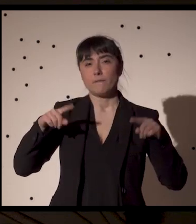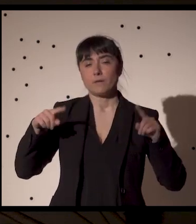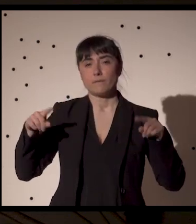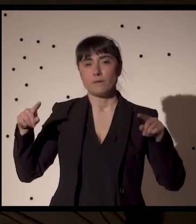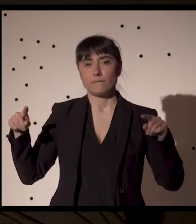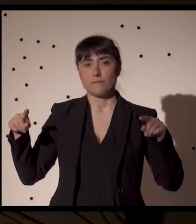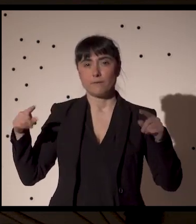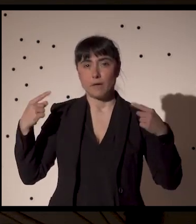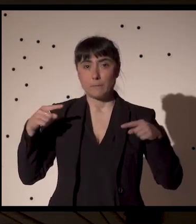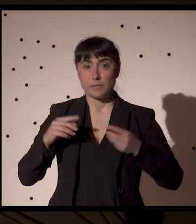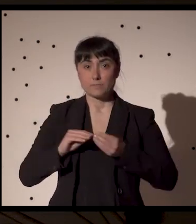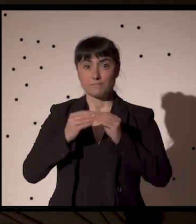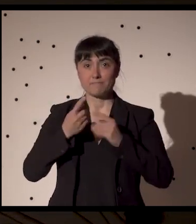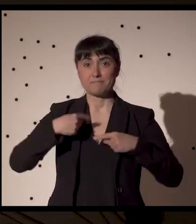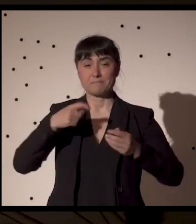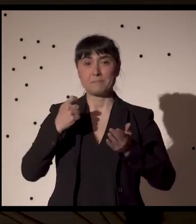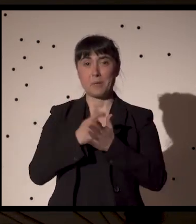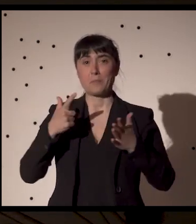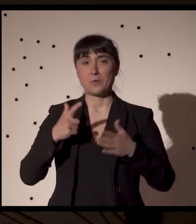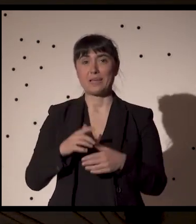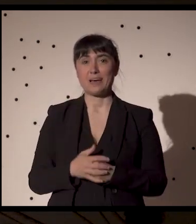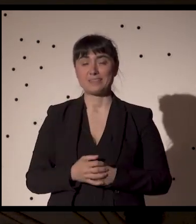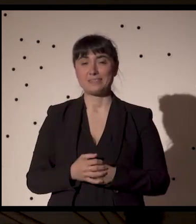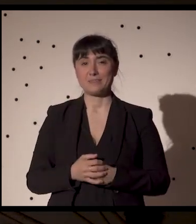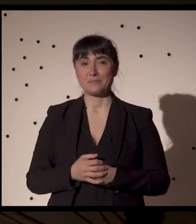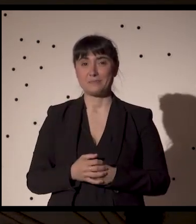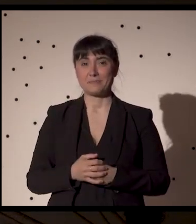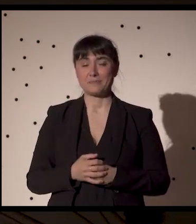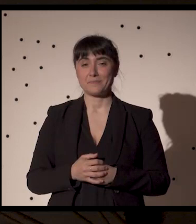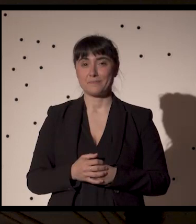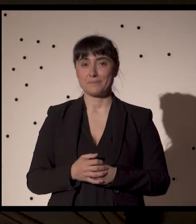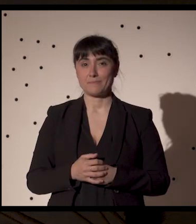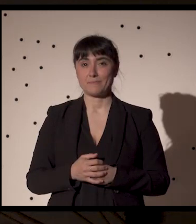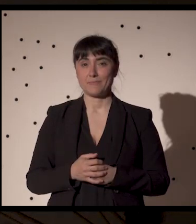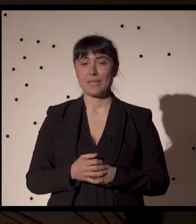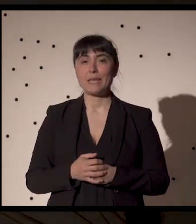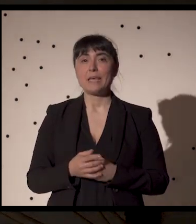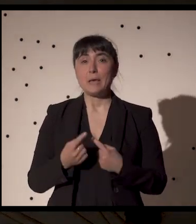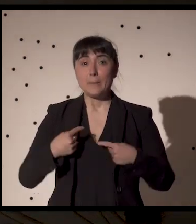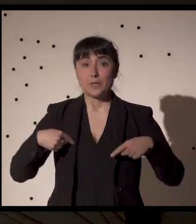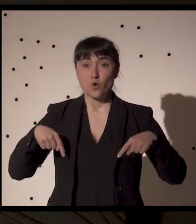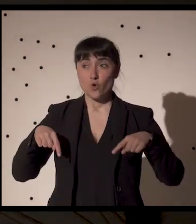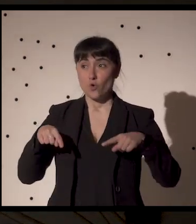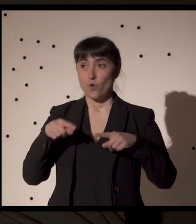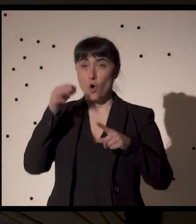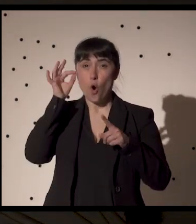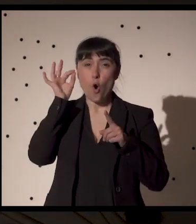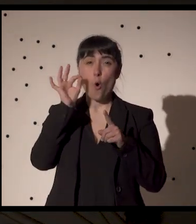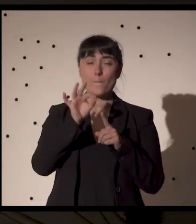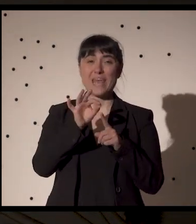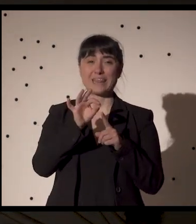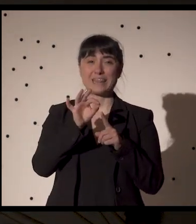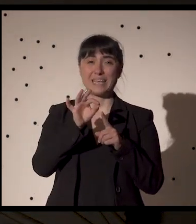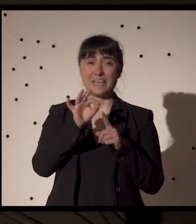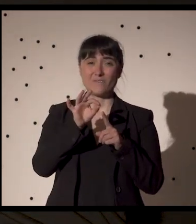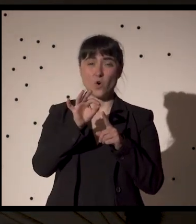di sponsor importanti proprio perché la l'obiettivo dopo quegli